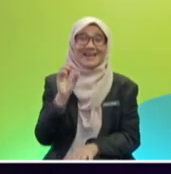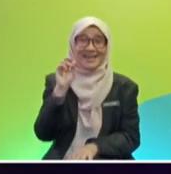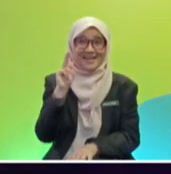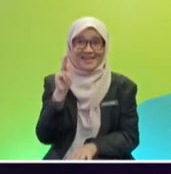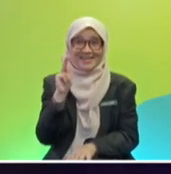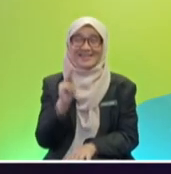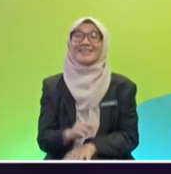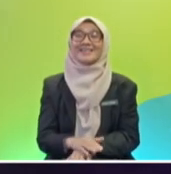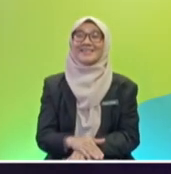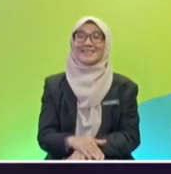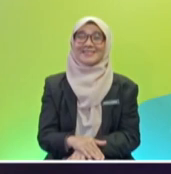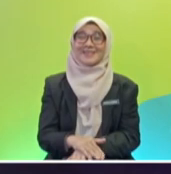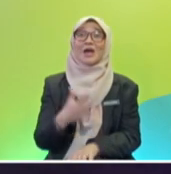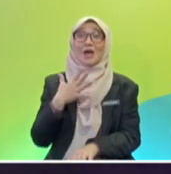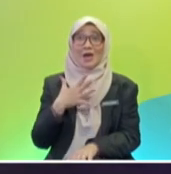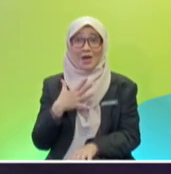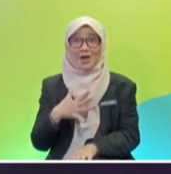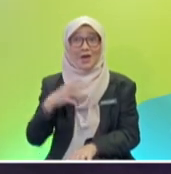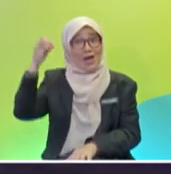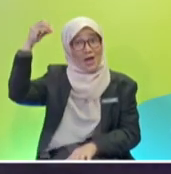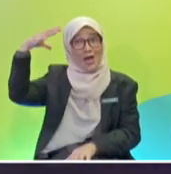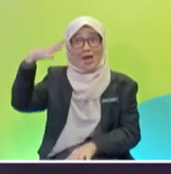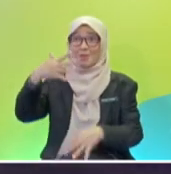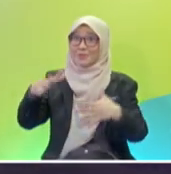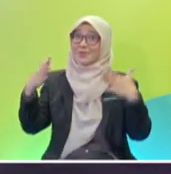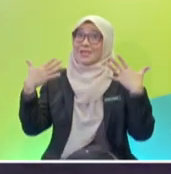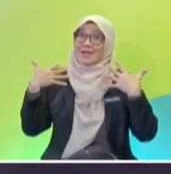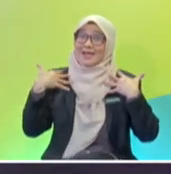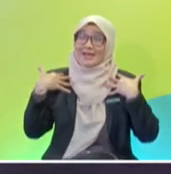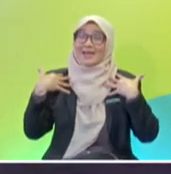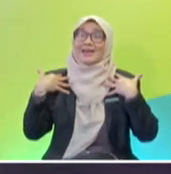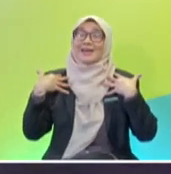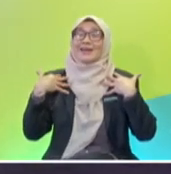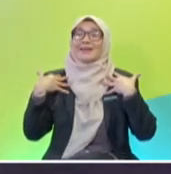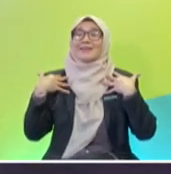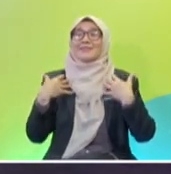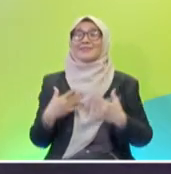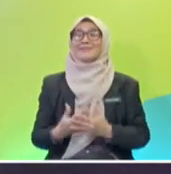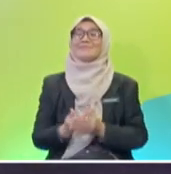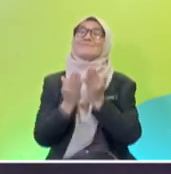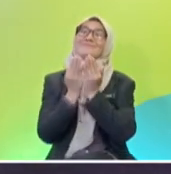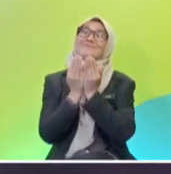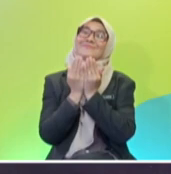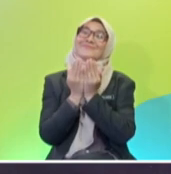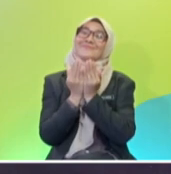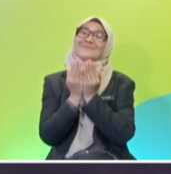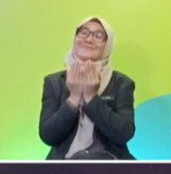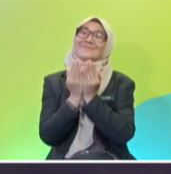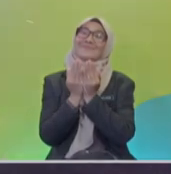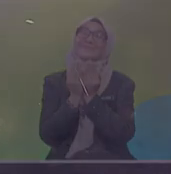Okey, sabar. Lampu elektrik dah. Itulah. Lega saya. Lega,